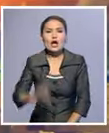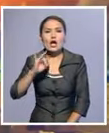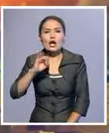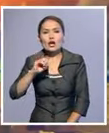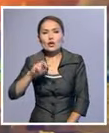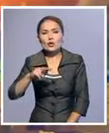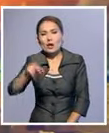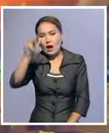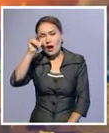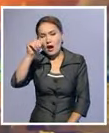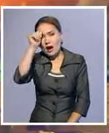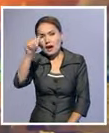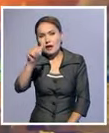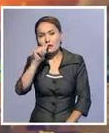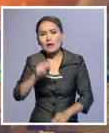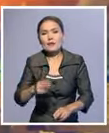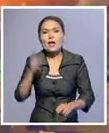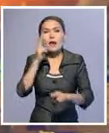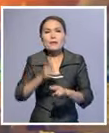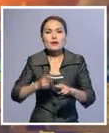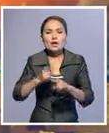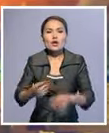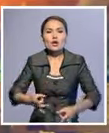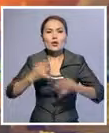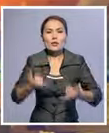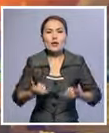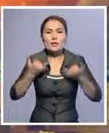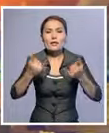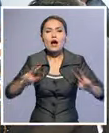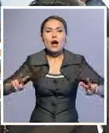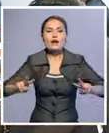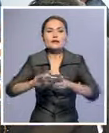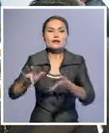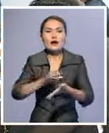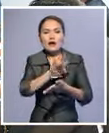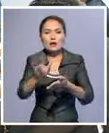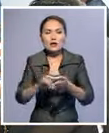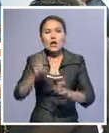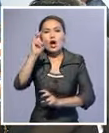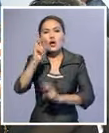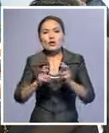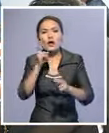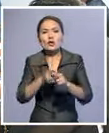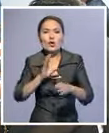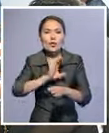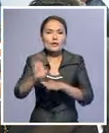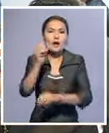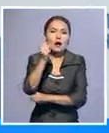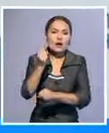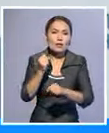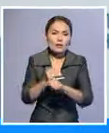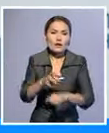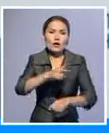Шілде айының үшінші жексенбісі металлургтердің кәсіби мерекесі. Осыған орай бүгін елордада темір өндіру саласының өсіп өркендеуіне үлес қосып жүрген